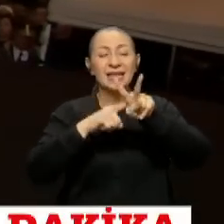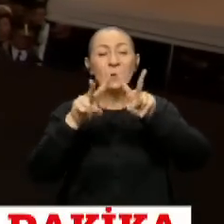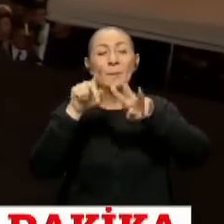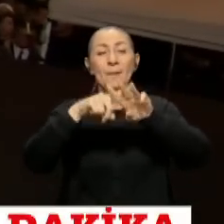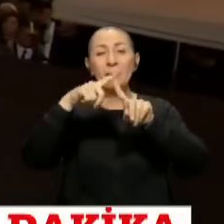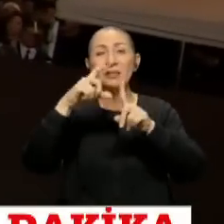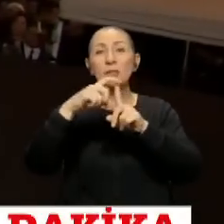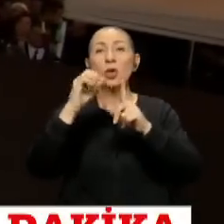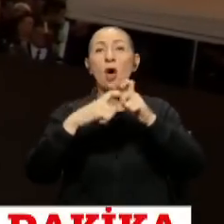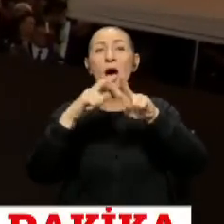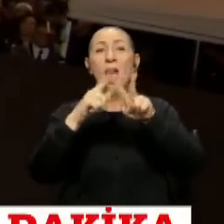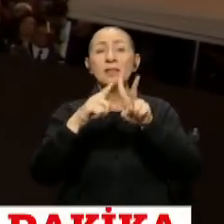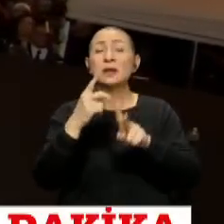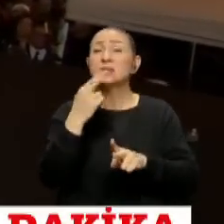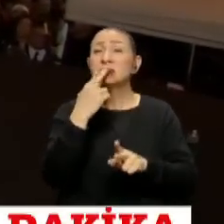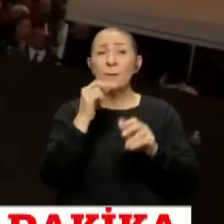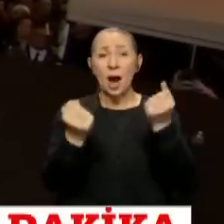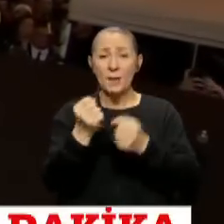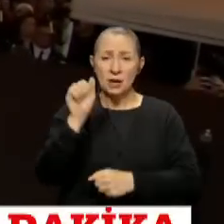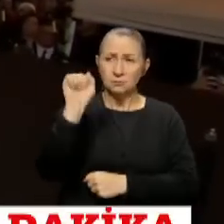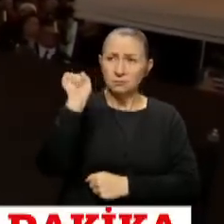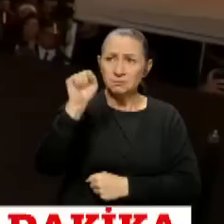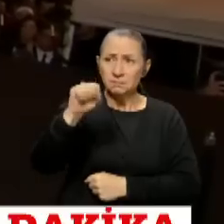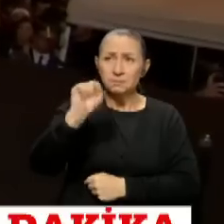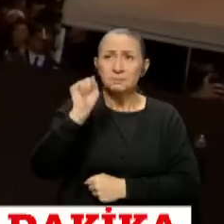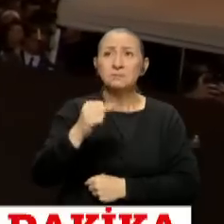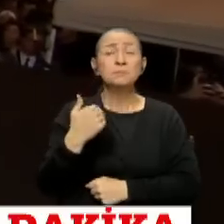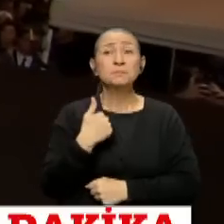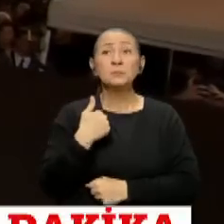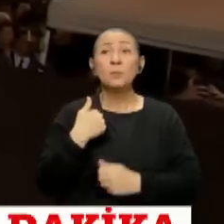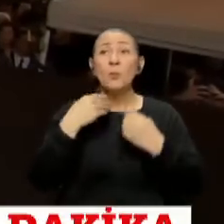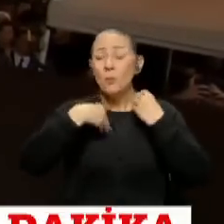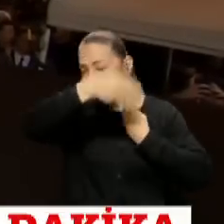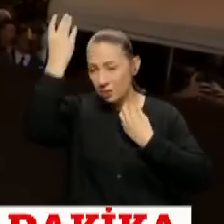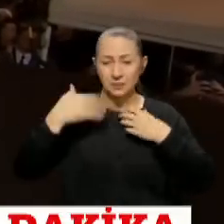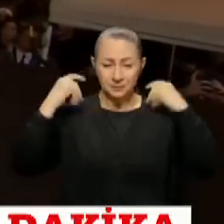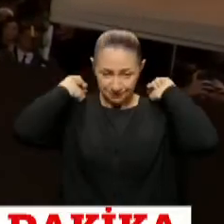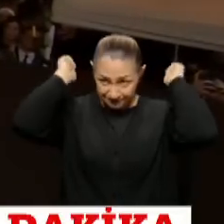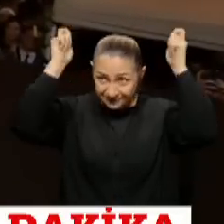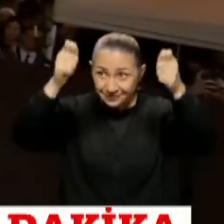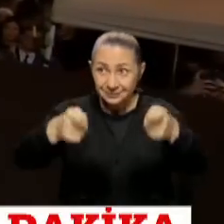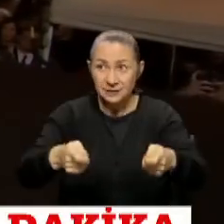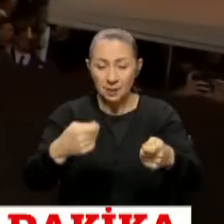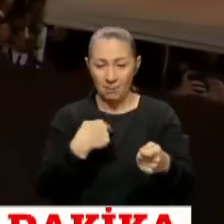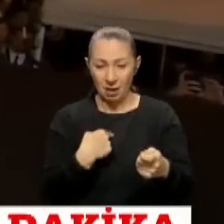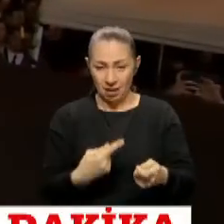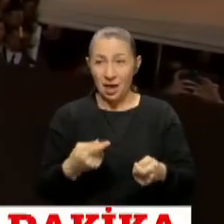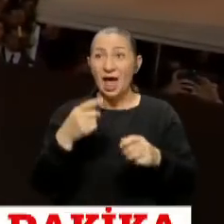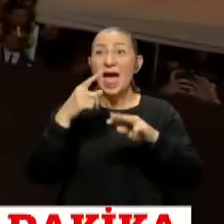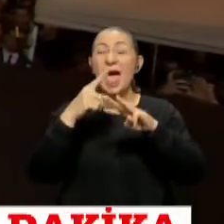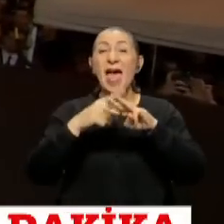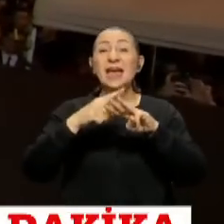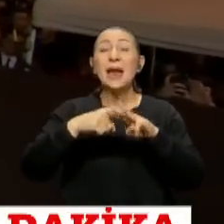Doğan'dı. Arabamın camını çaldı ve boynundan bu atkıyı çıkardı. Dedi ki